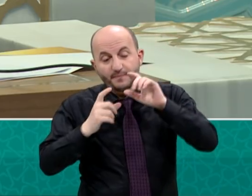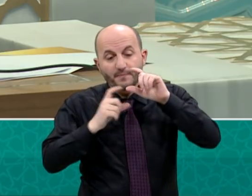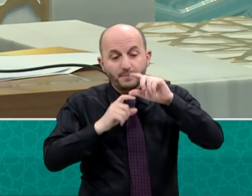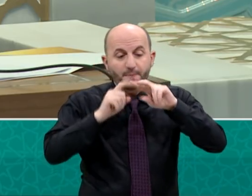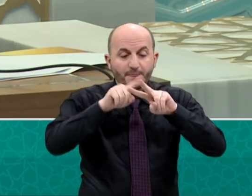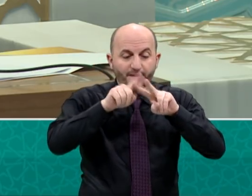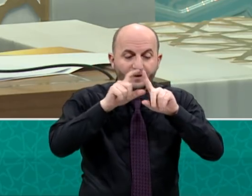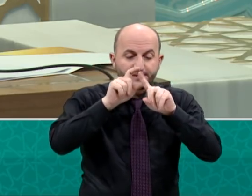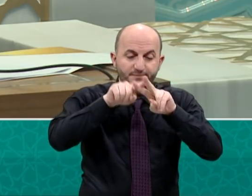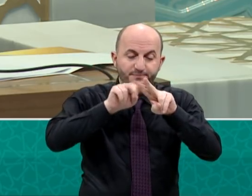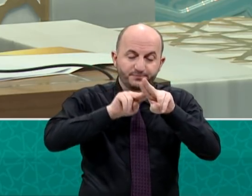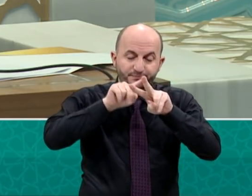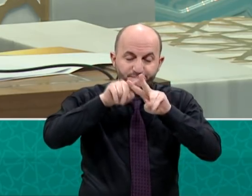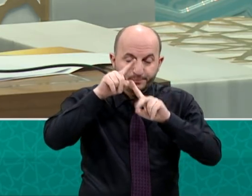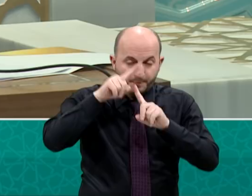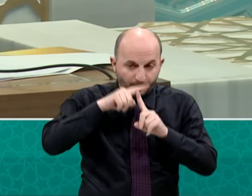Kur'an-ı Kerim'de